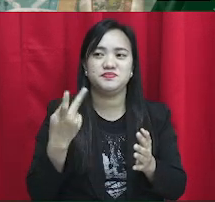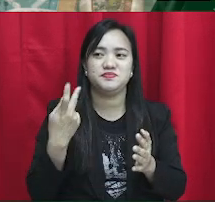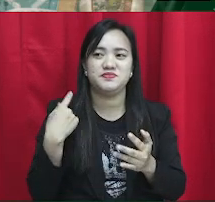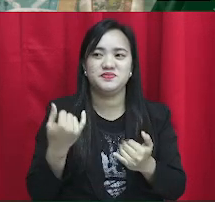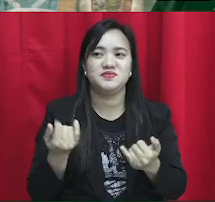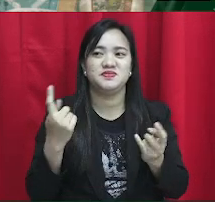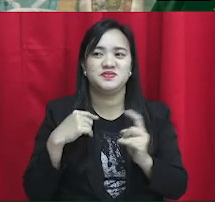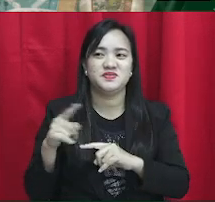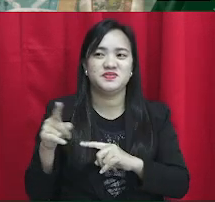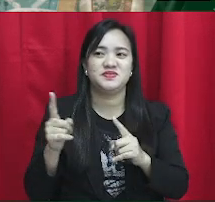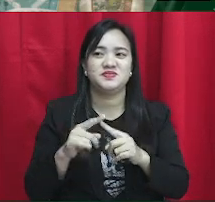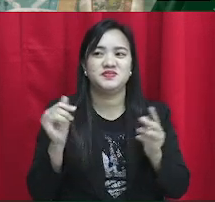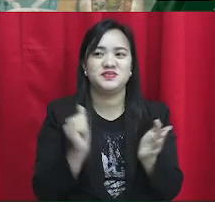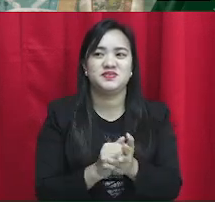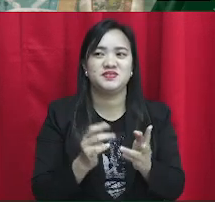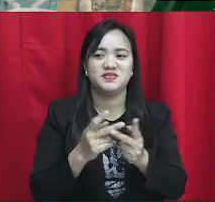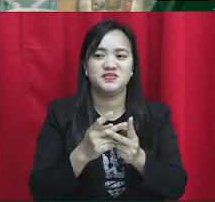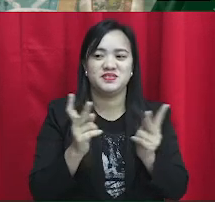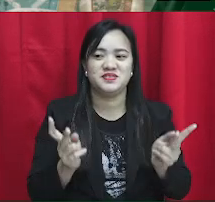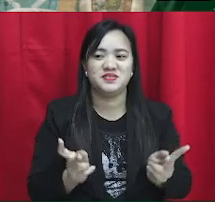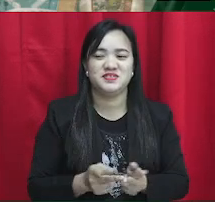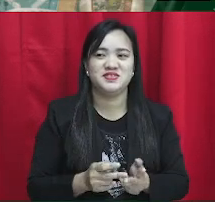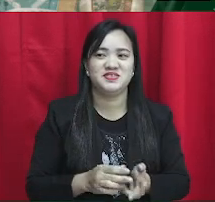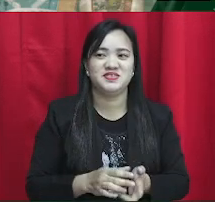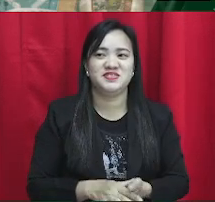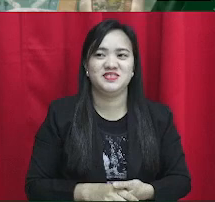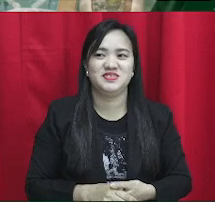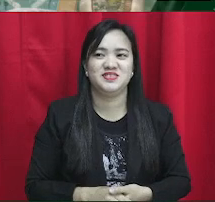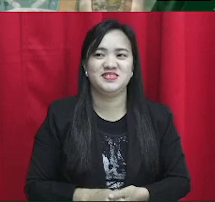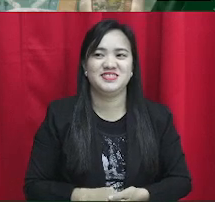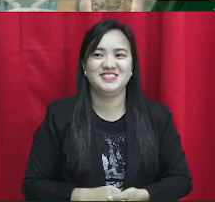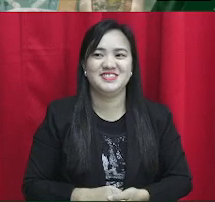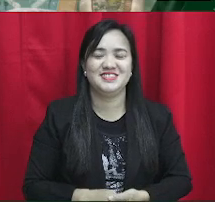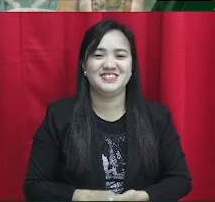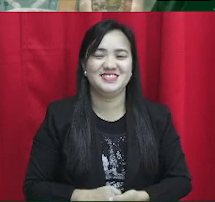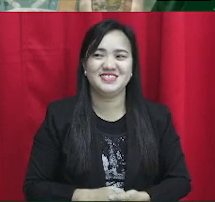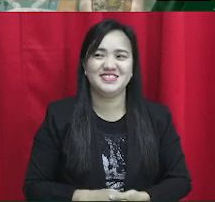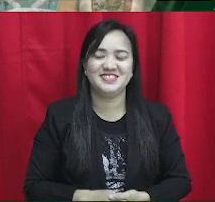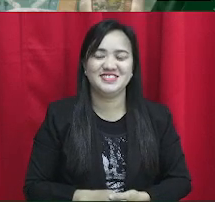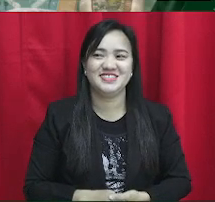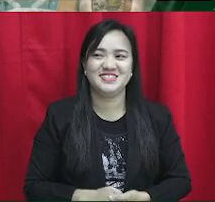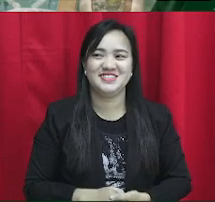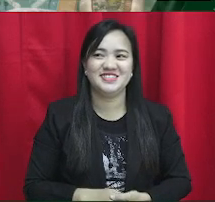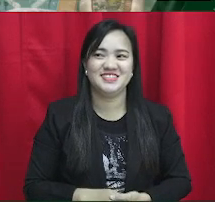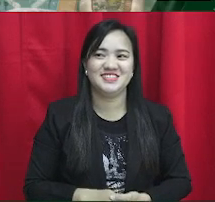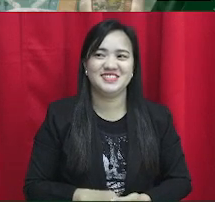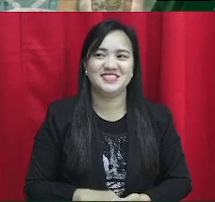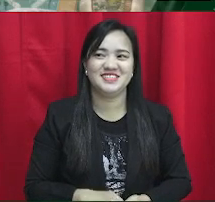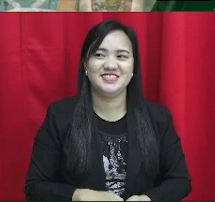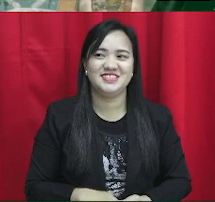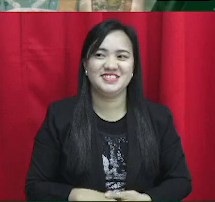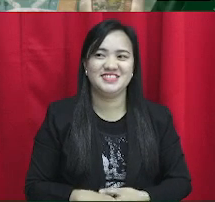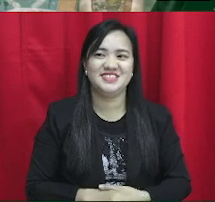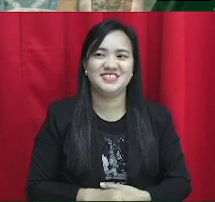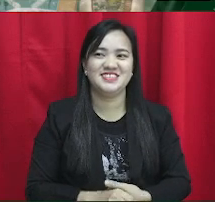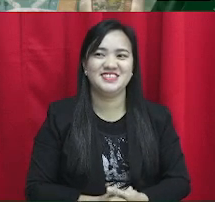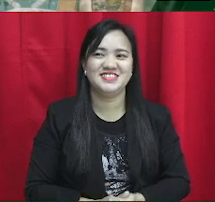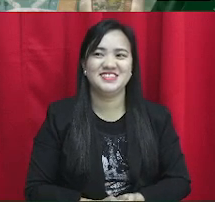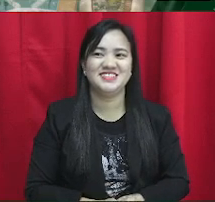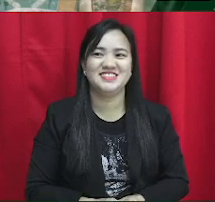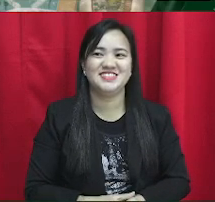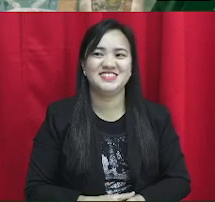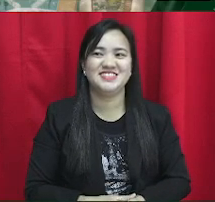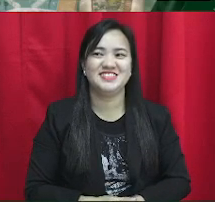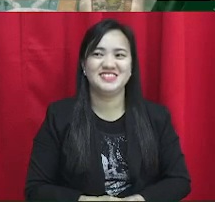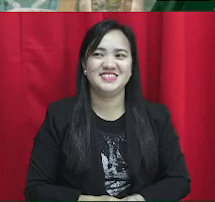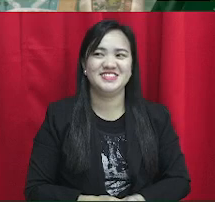yan. Para tanungin kung ilang tasang kape. Akala ko pupuntahan natin at bubuhatin nga namin yung gasto dyan. Kaya